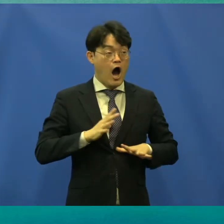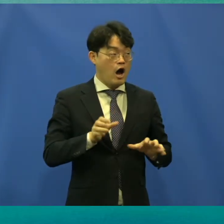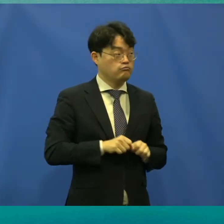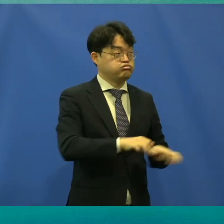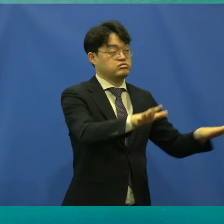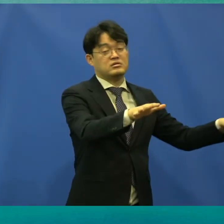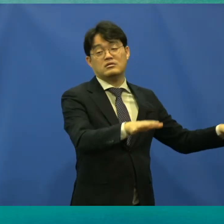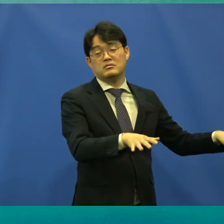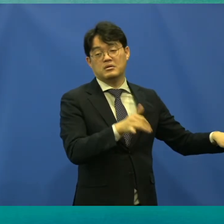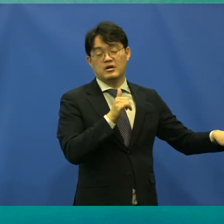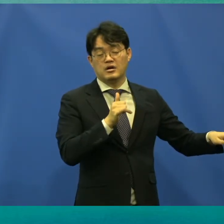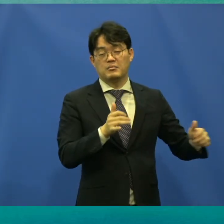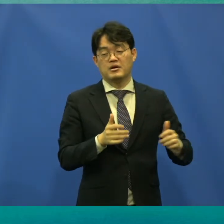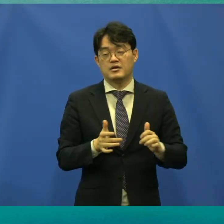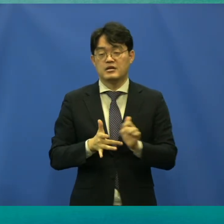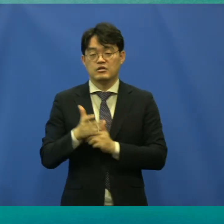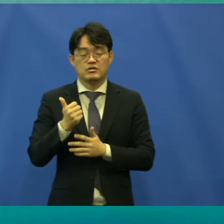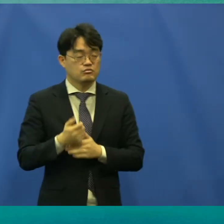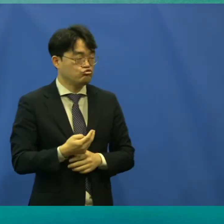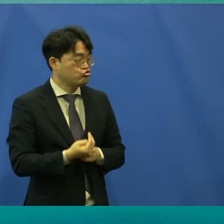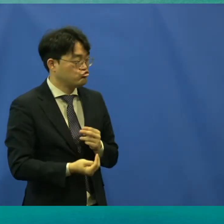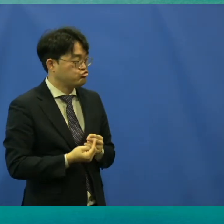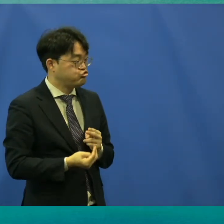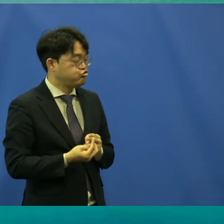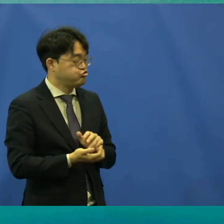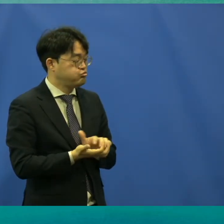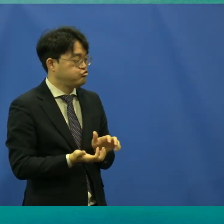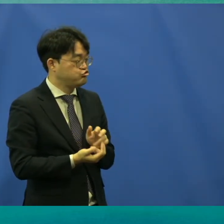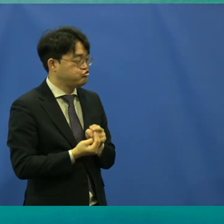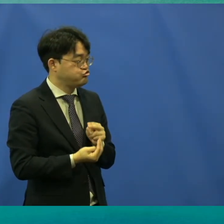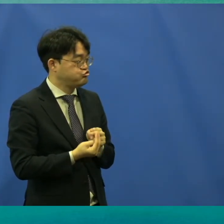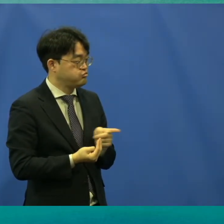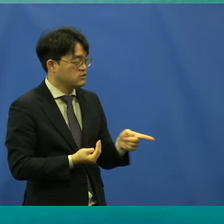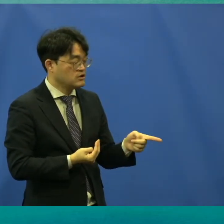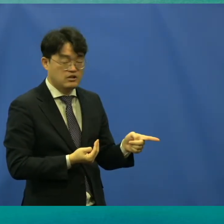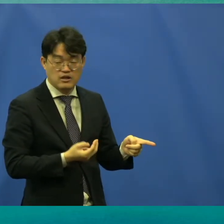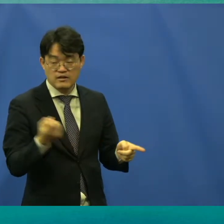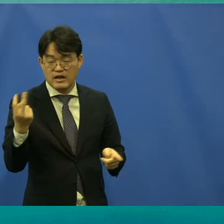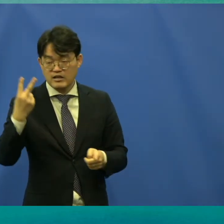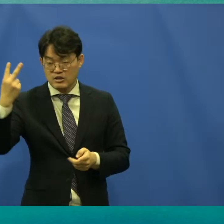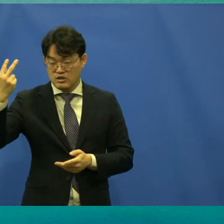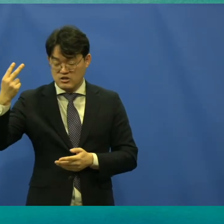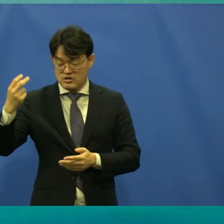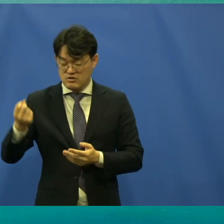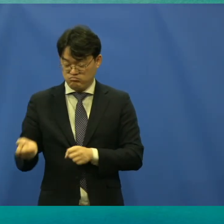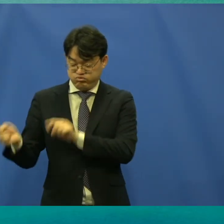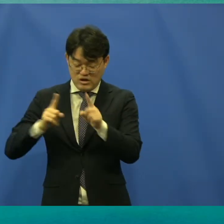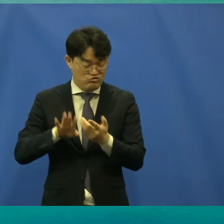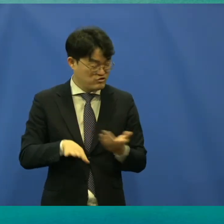찾아가세요. 우리 같으면 야, 징글징글하다.